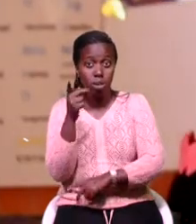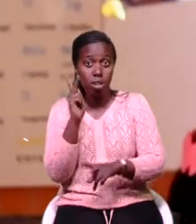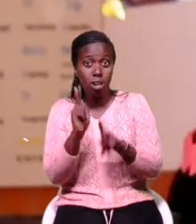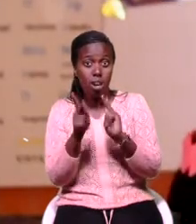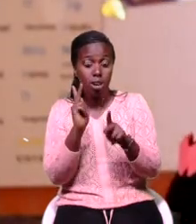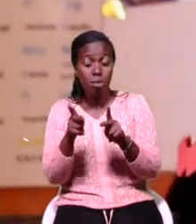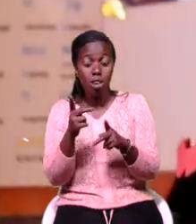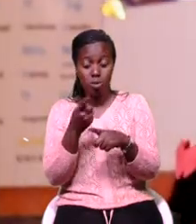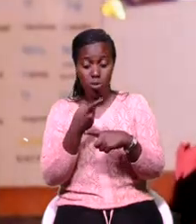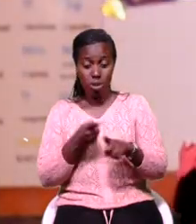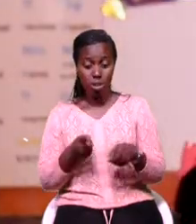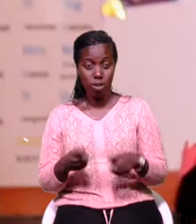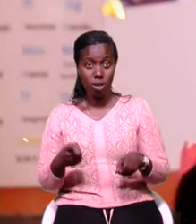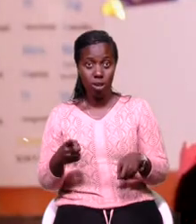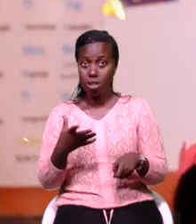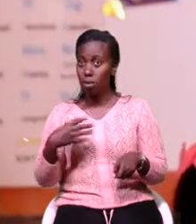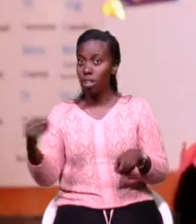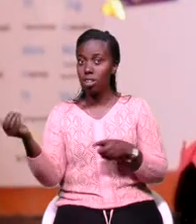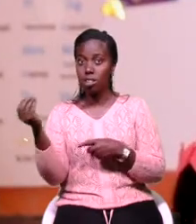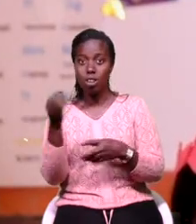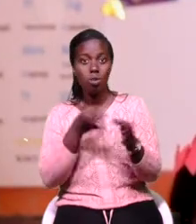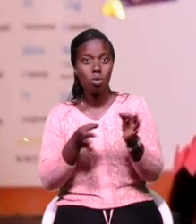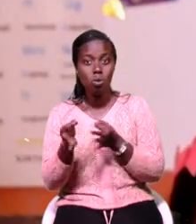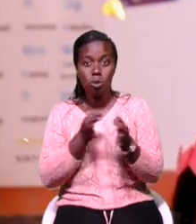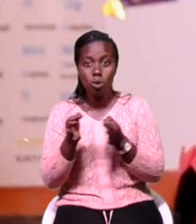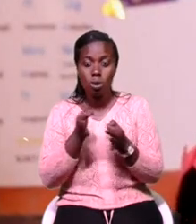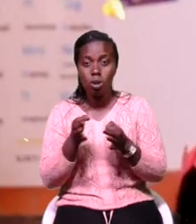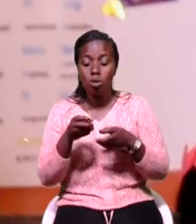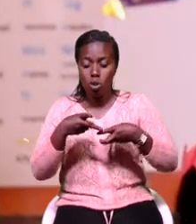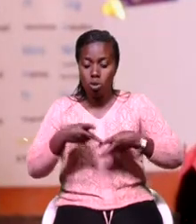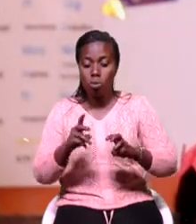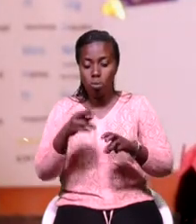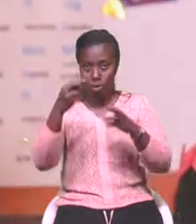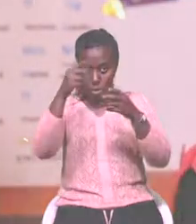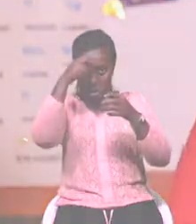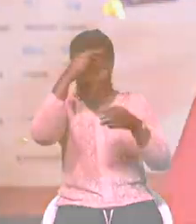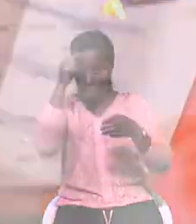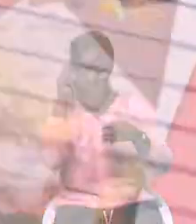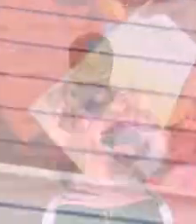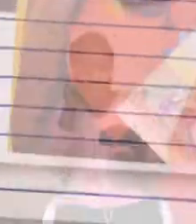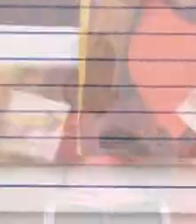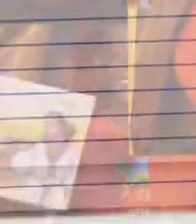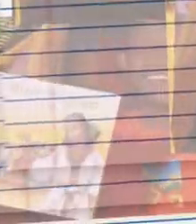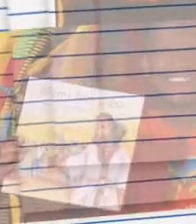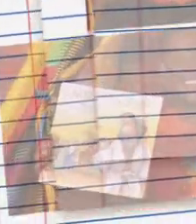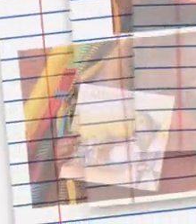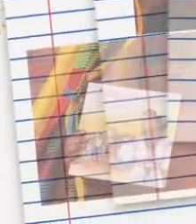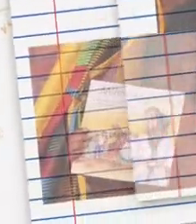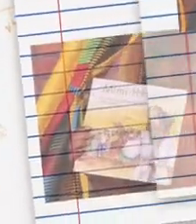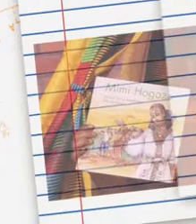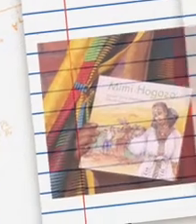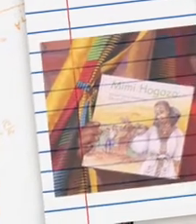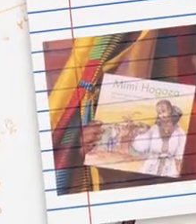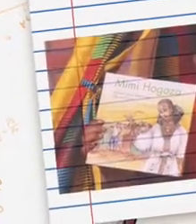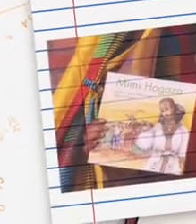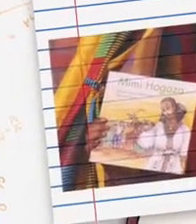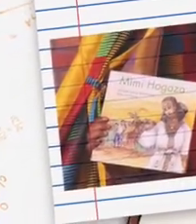zigiye zitandukanye baraza kubasobanurira impamvu twambaye izo ngofero dukurikirane ikiganiro